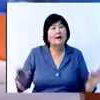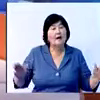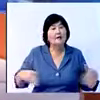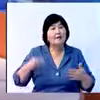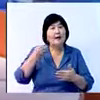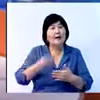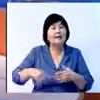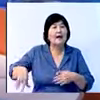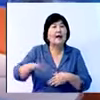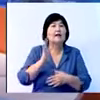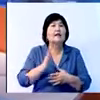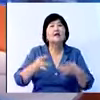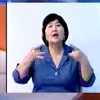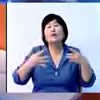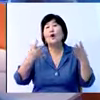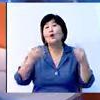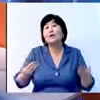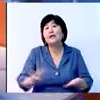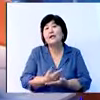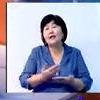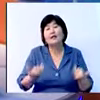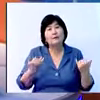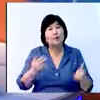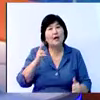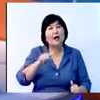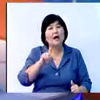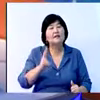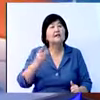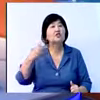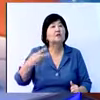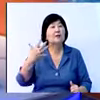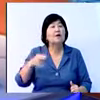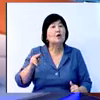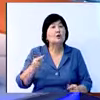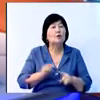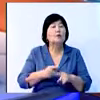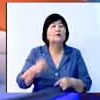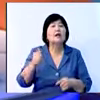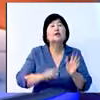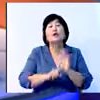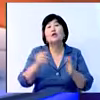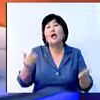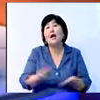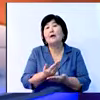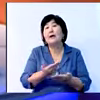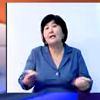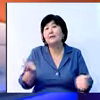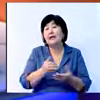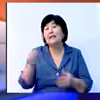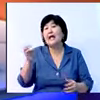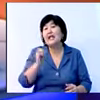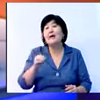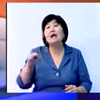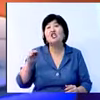Ассаламу алейкум, ардақты ағайын, тікелей эфирде күндізгі жаңалықтар. Бүгін қазанның 25-і жұма, осы сағатқа келіп түскен ақпараттармен таныстыратын мен